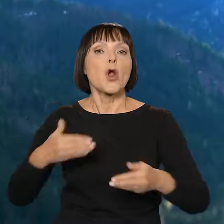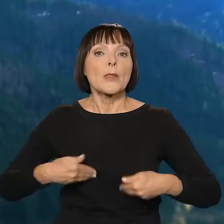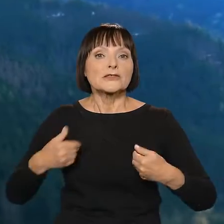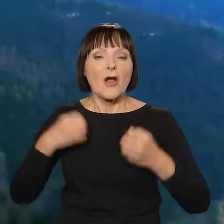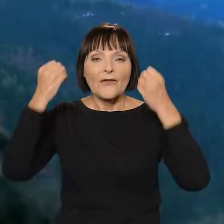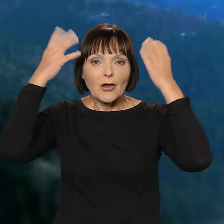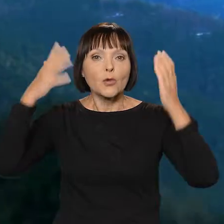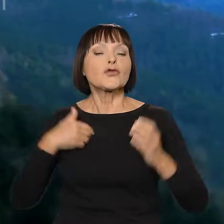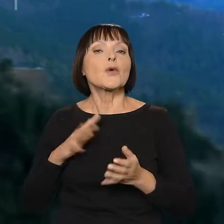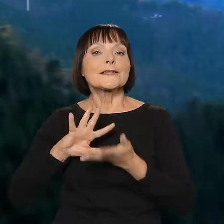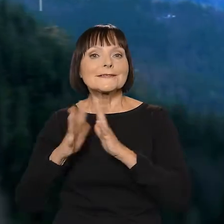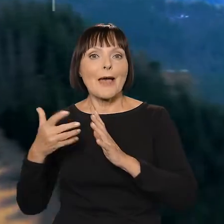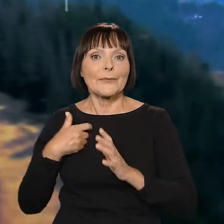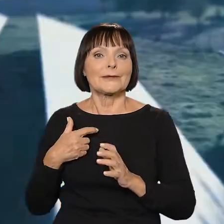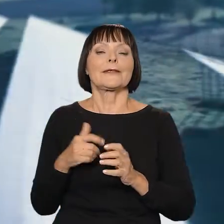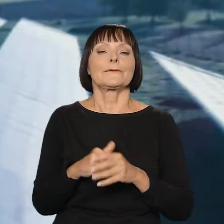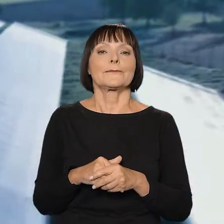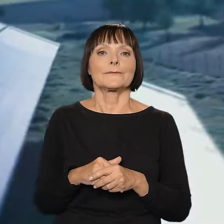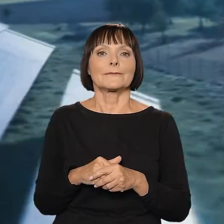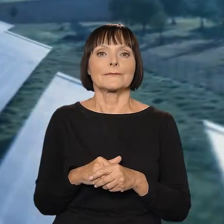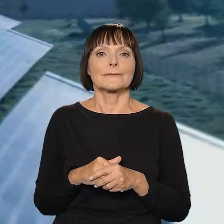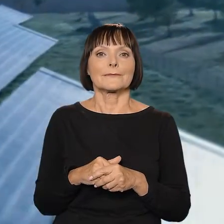i zabytki, ochronę środowiska, ekoinwestycje.